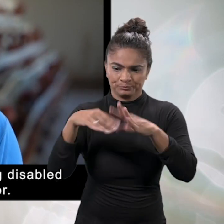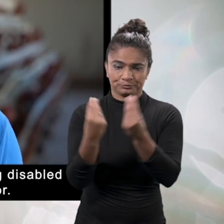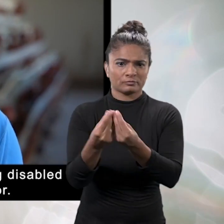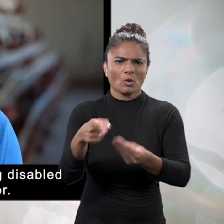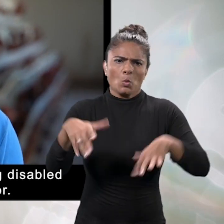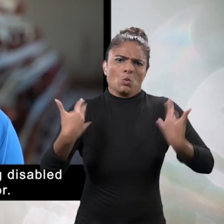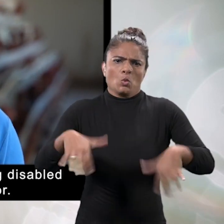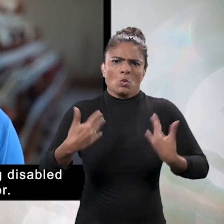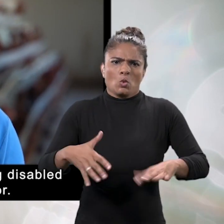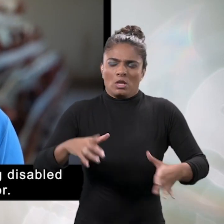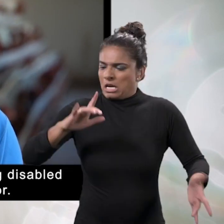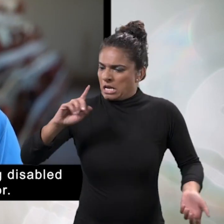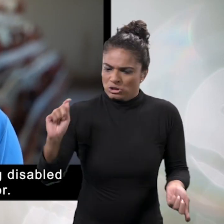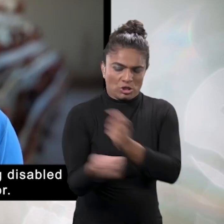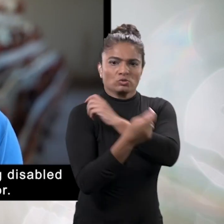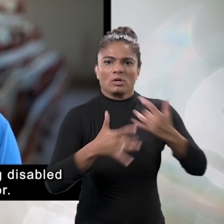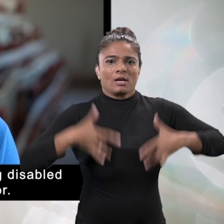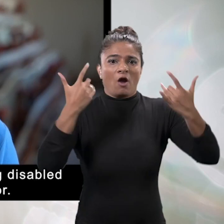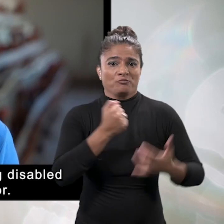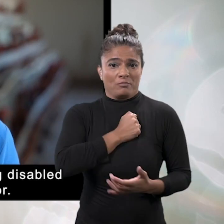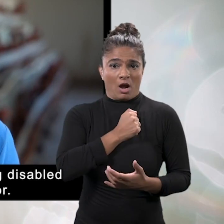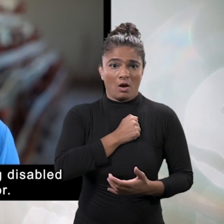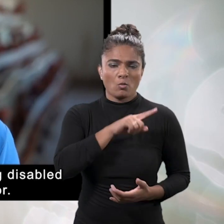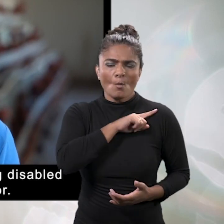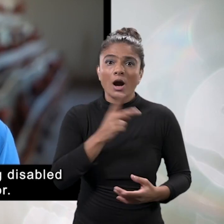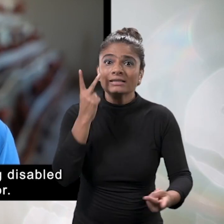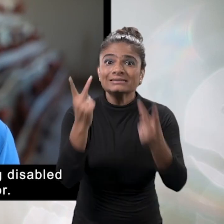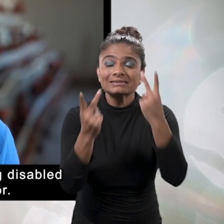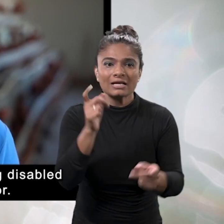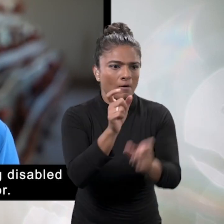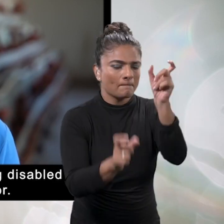because one kube into yokuqala